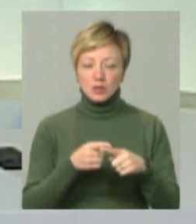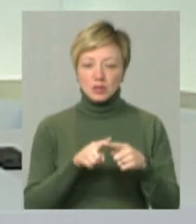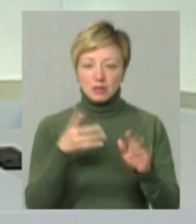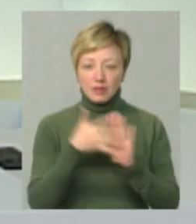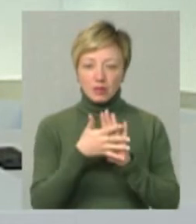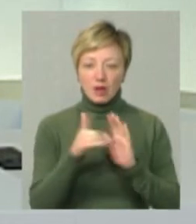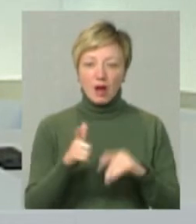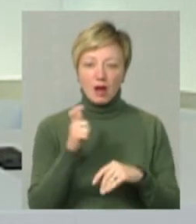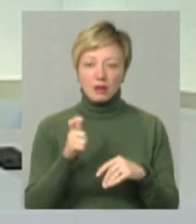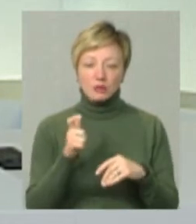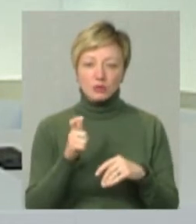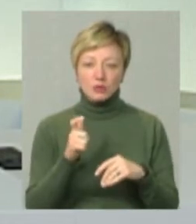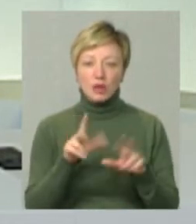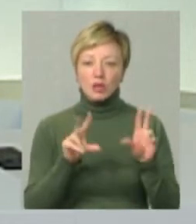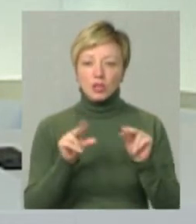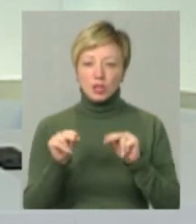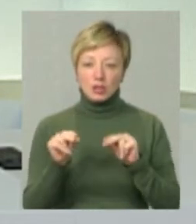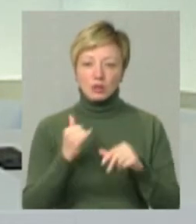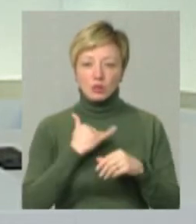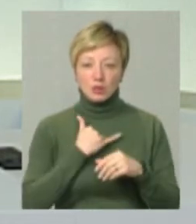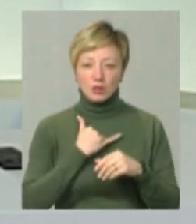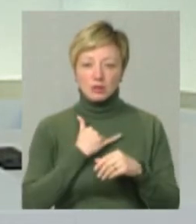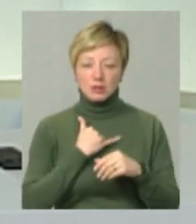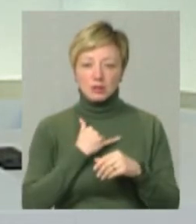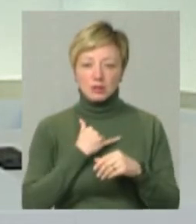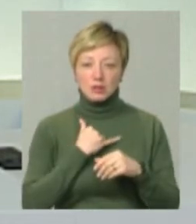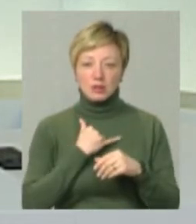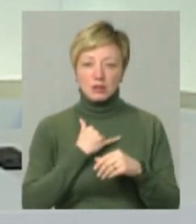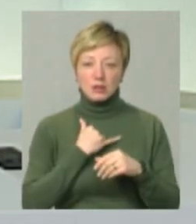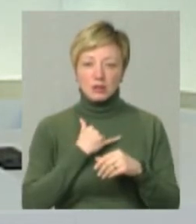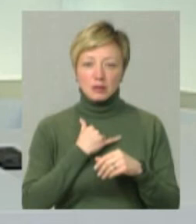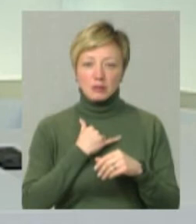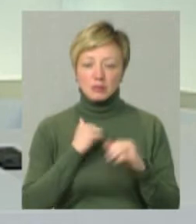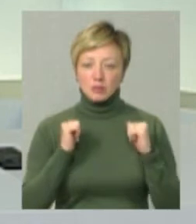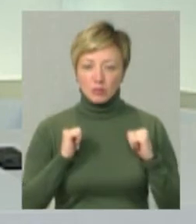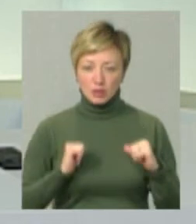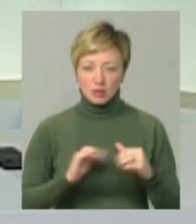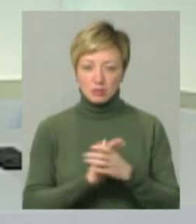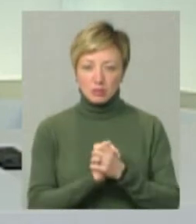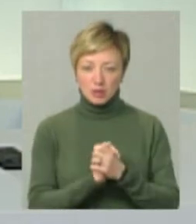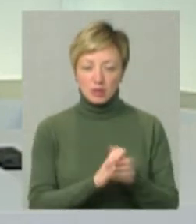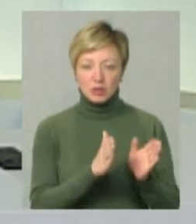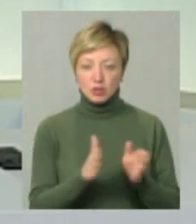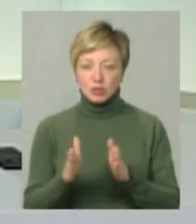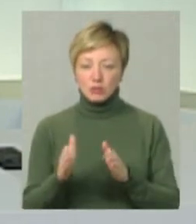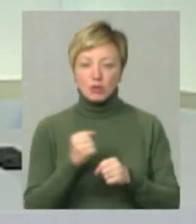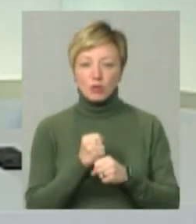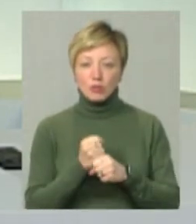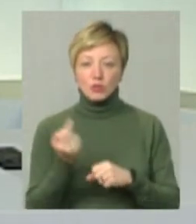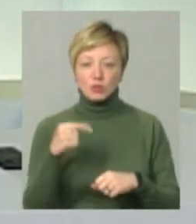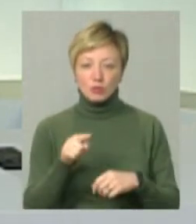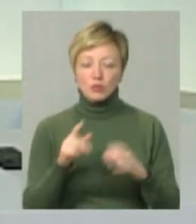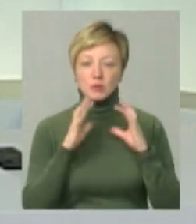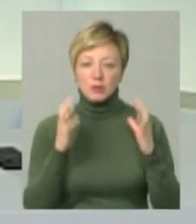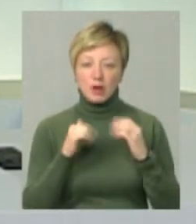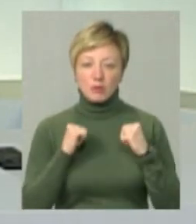цих витоків газу. На щастя, в нас доволі безпечніше і мирний режим роботи, і тому